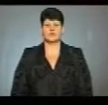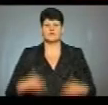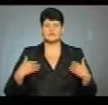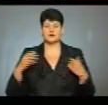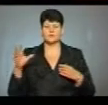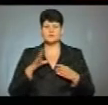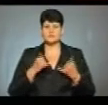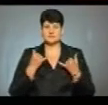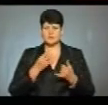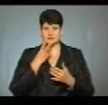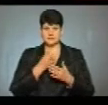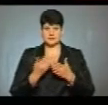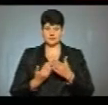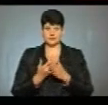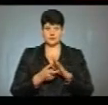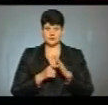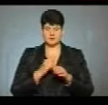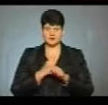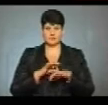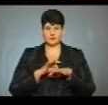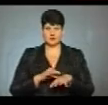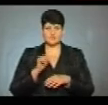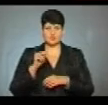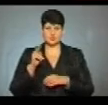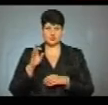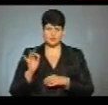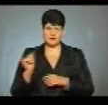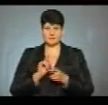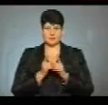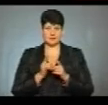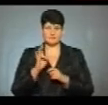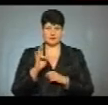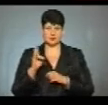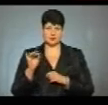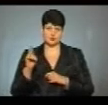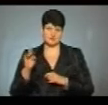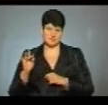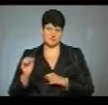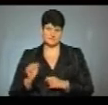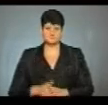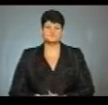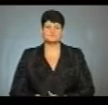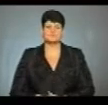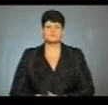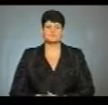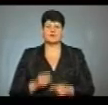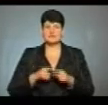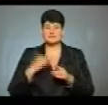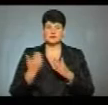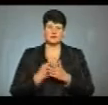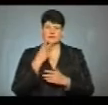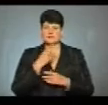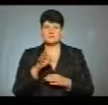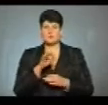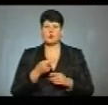Вітаю всіх, хто зараз з нами. Ви дивитесь новини. У студії для вас працюють ведуча Анастасія Чучко і сурдоперекладач Надія Коцовська. І у цьому випуску дивіться